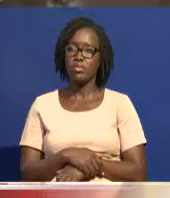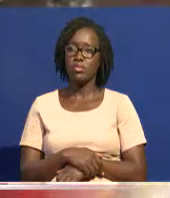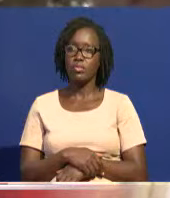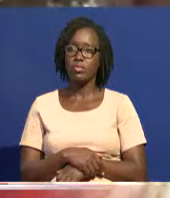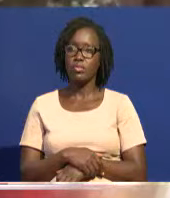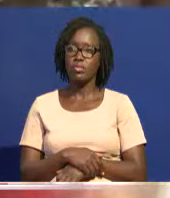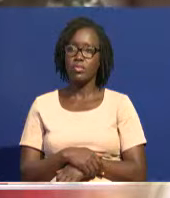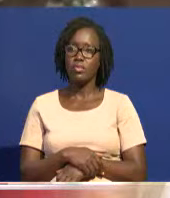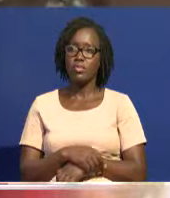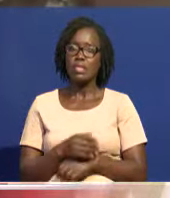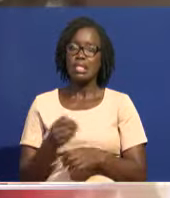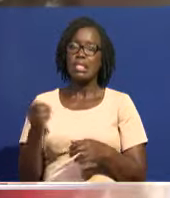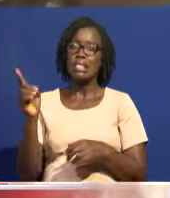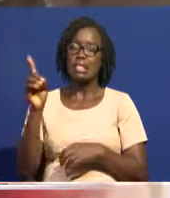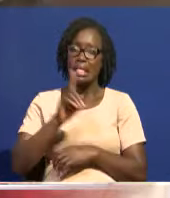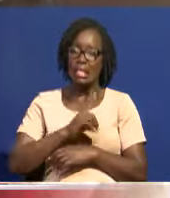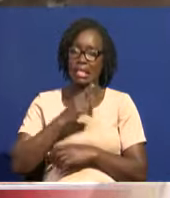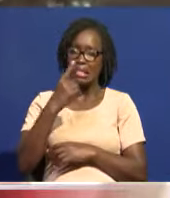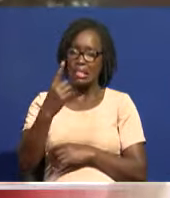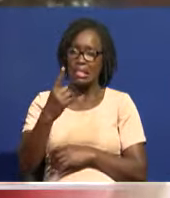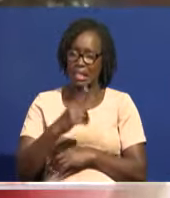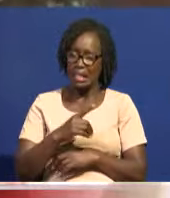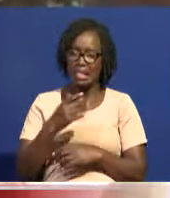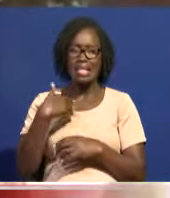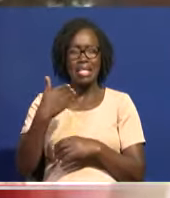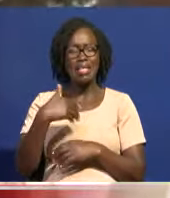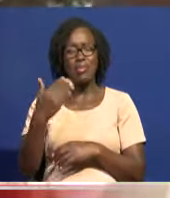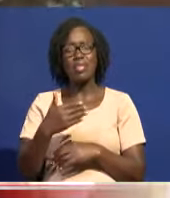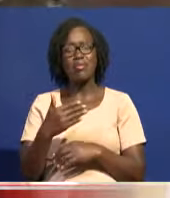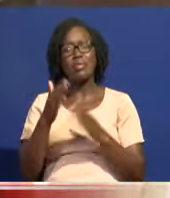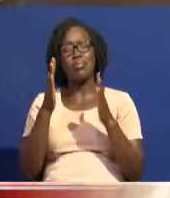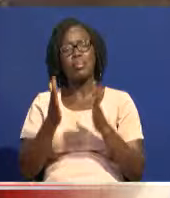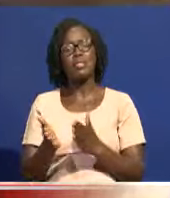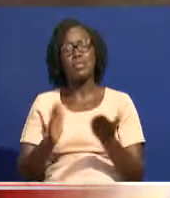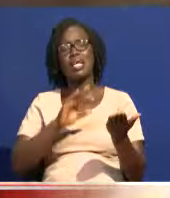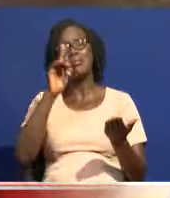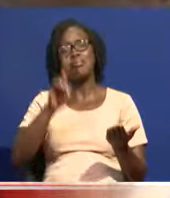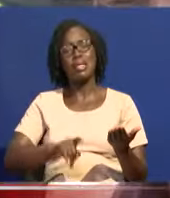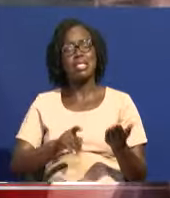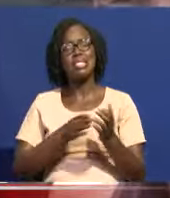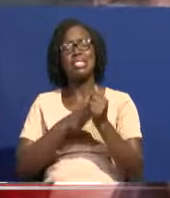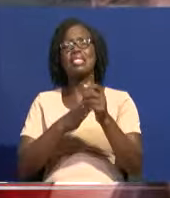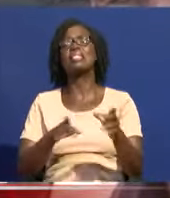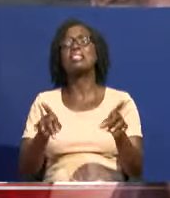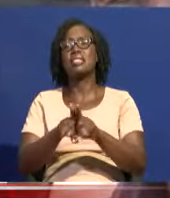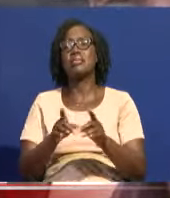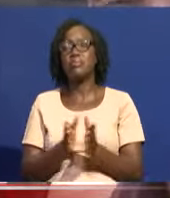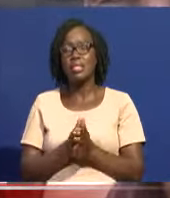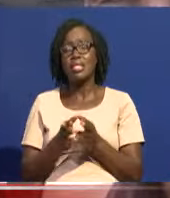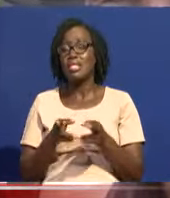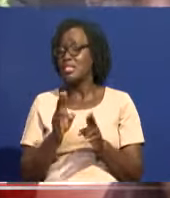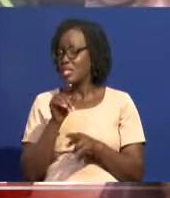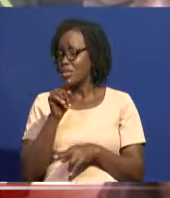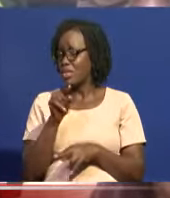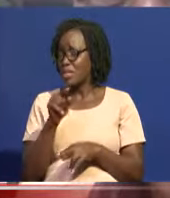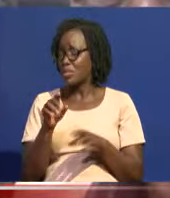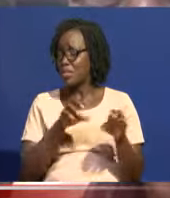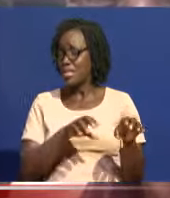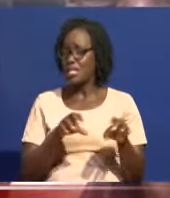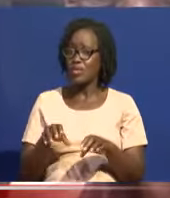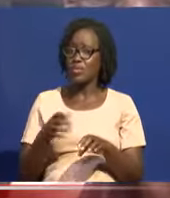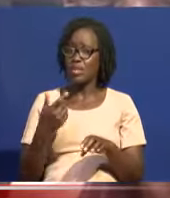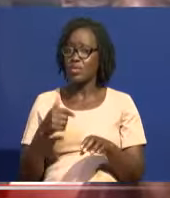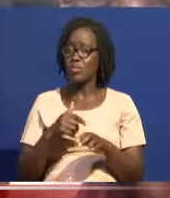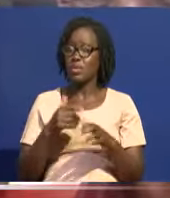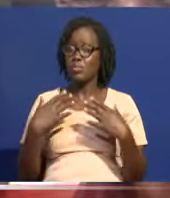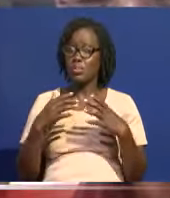Coming day in, coming day out, tunapoteza mtu mpaka viongozi leo barabara, kwa sababu tunaumia tasi watu wa